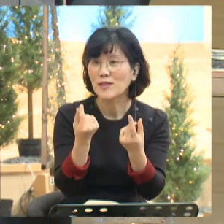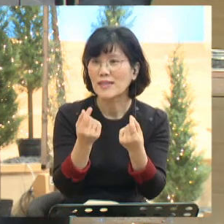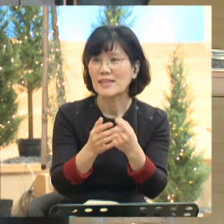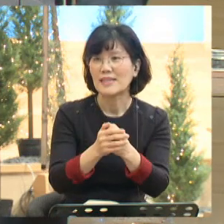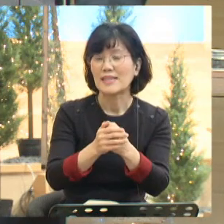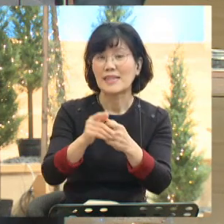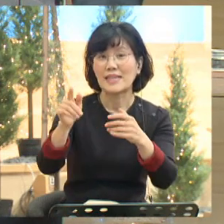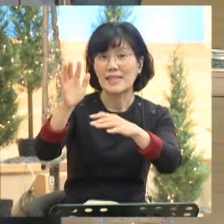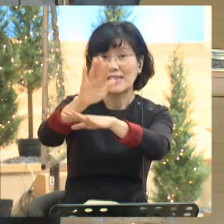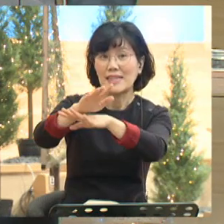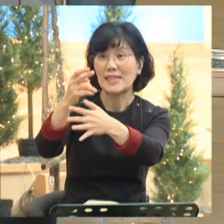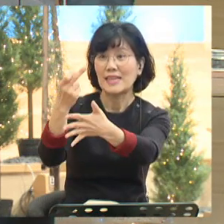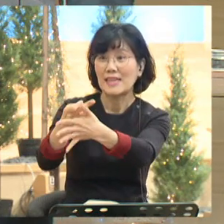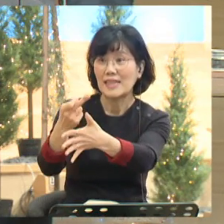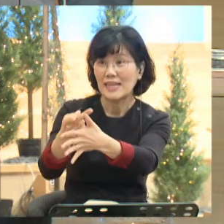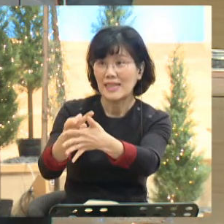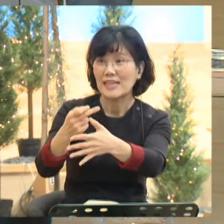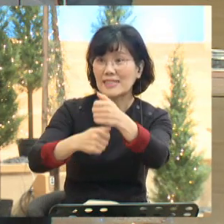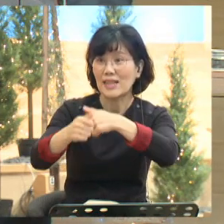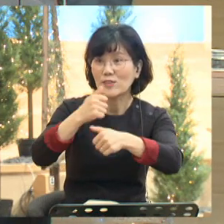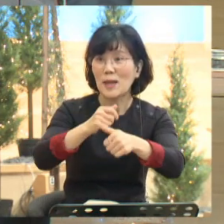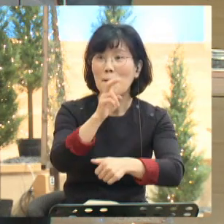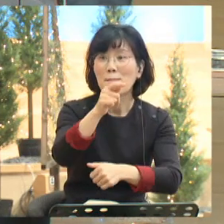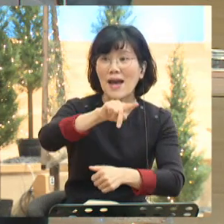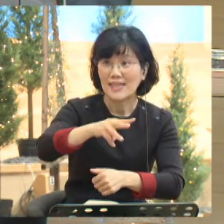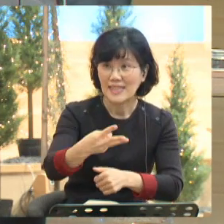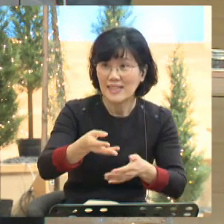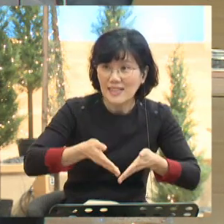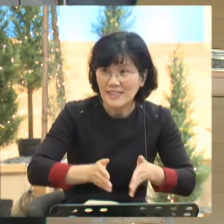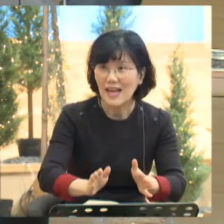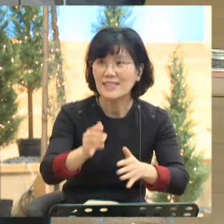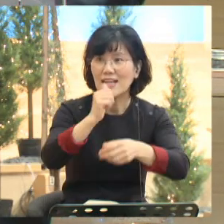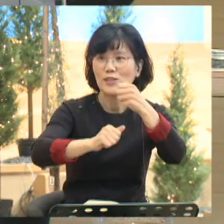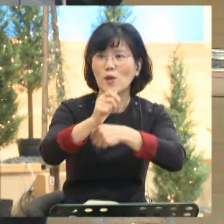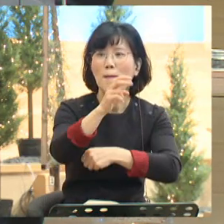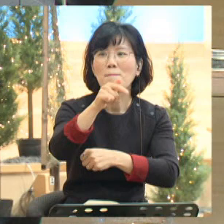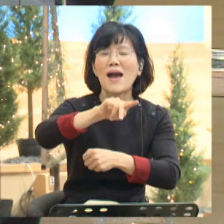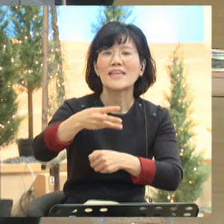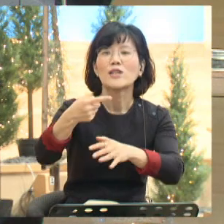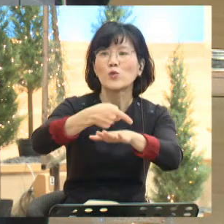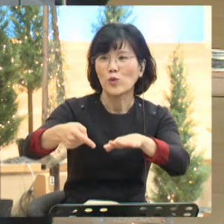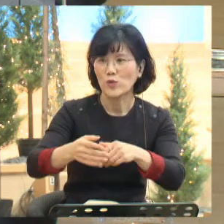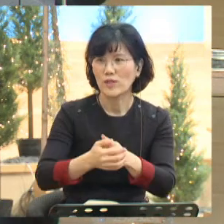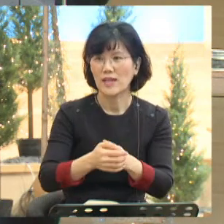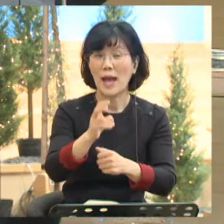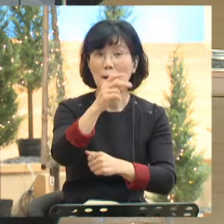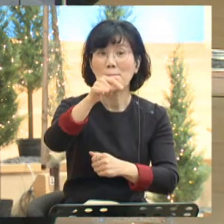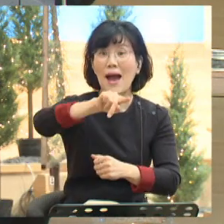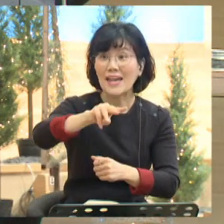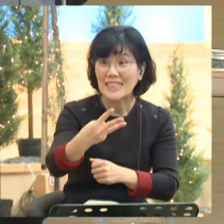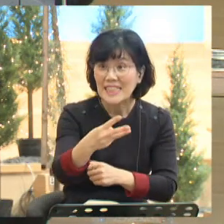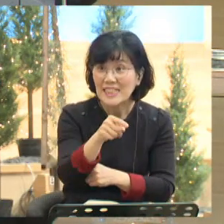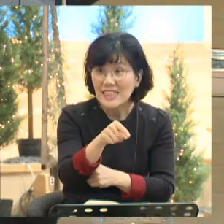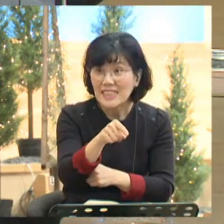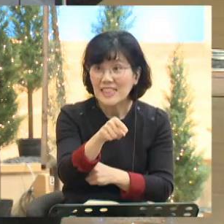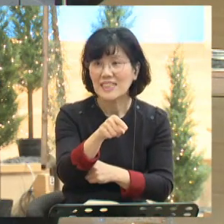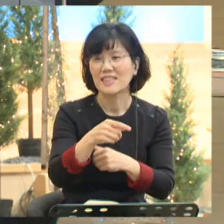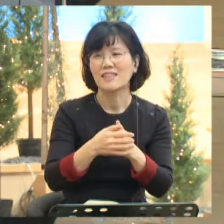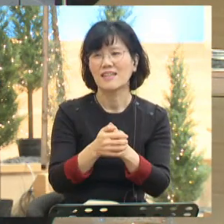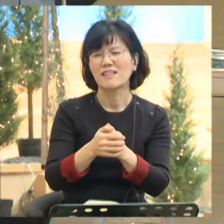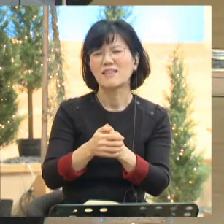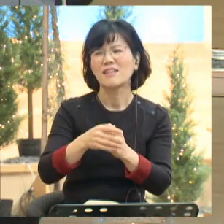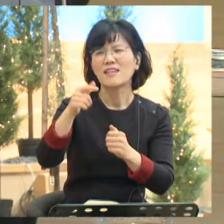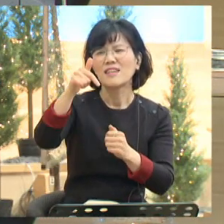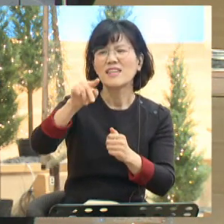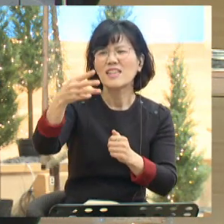3 의 자손 중 막 1에서 난 자손은 마귀를 종족이라 마귀 릭 인라인 제길 아셨는지 하는 거예요